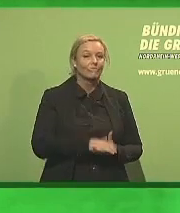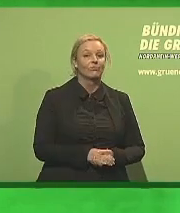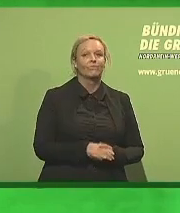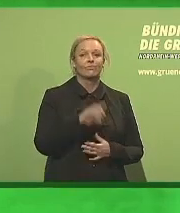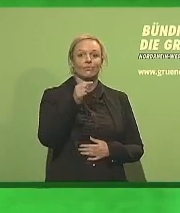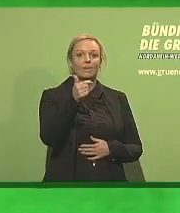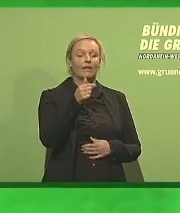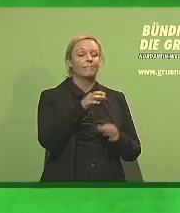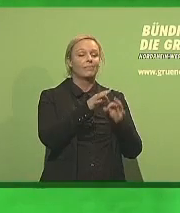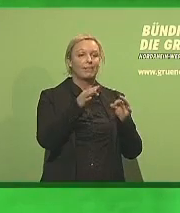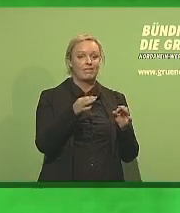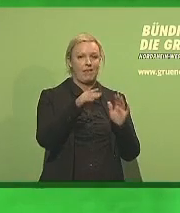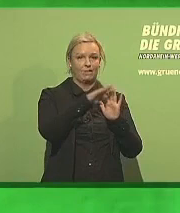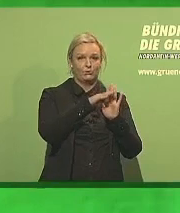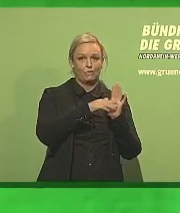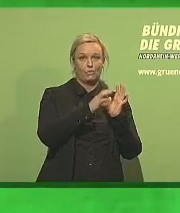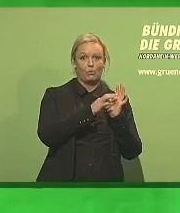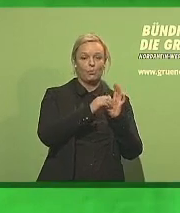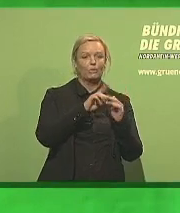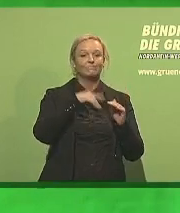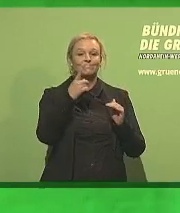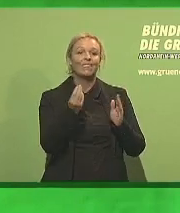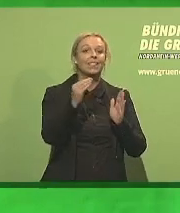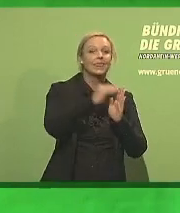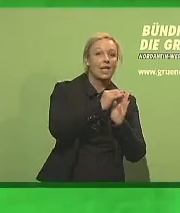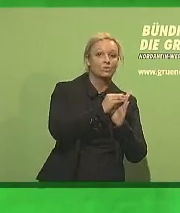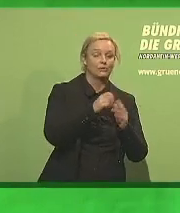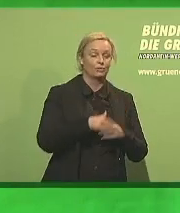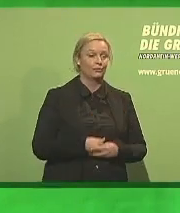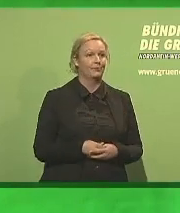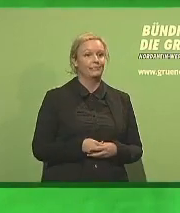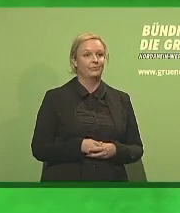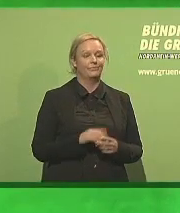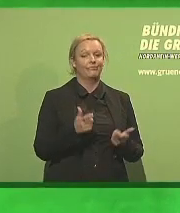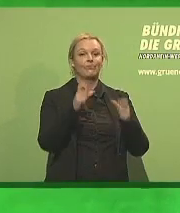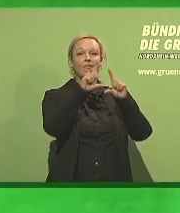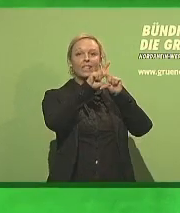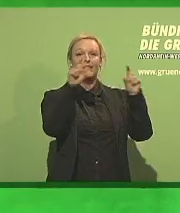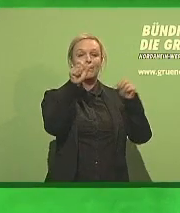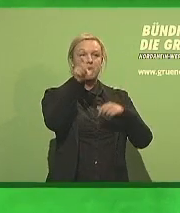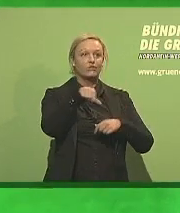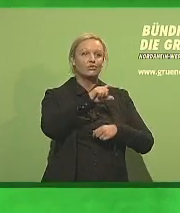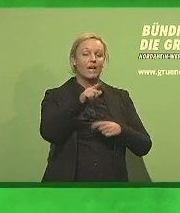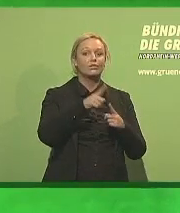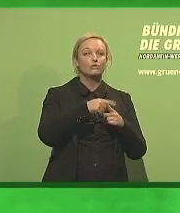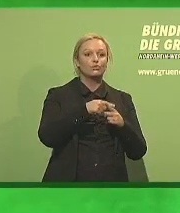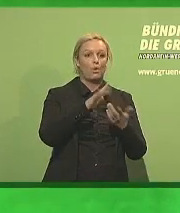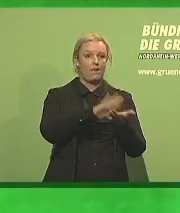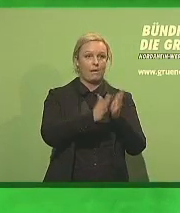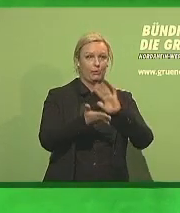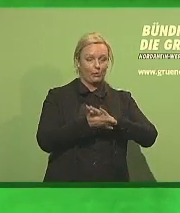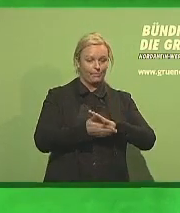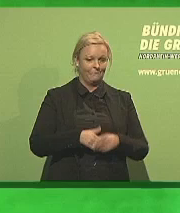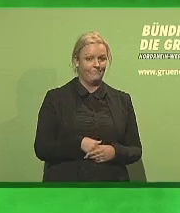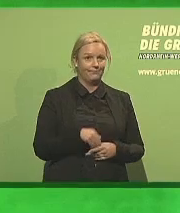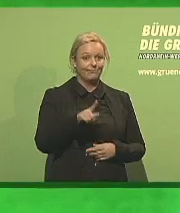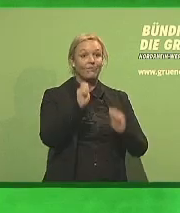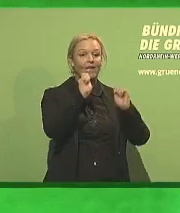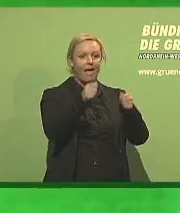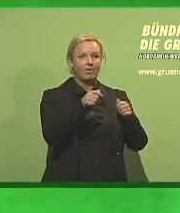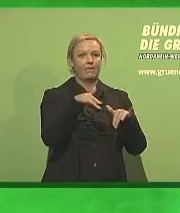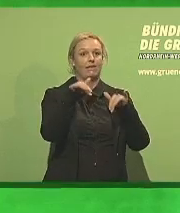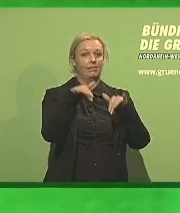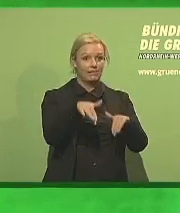Punkt, Tagesordnungspunkt nachträglich aufzunehmen, und zwar zum Thema Schweizer Steuerabkommen. Da liegt euch auch ein